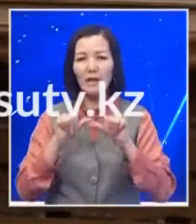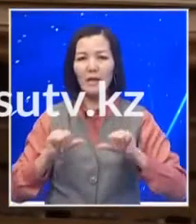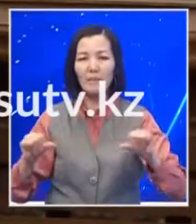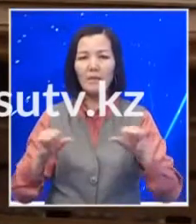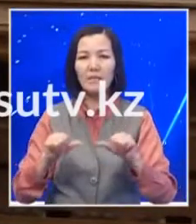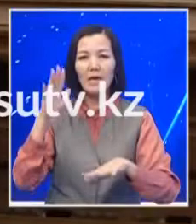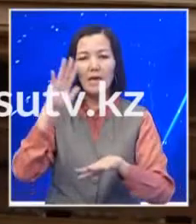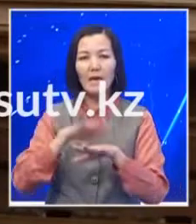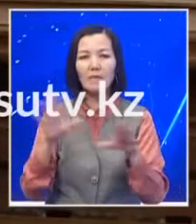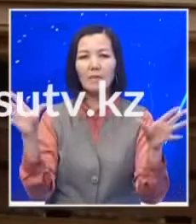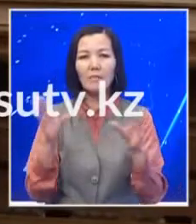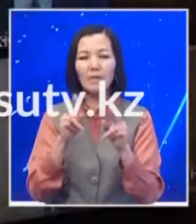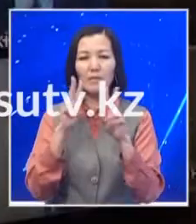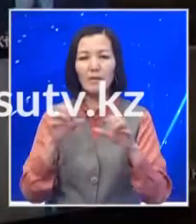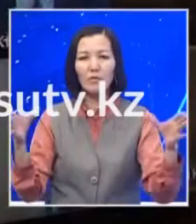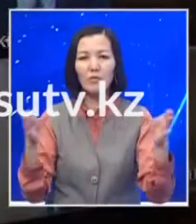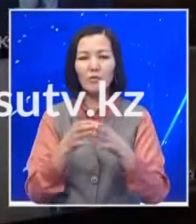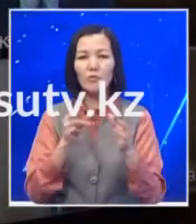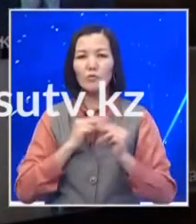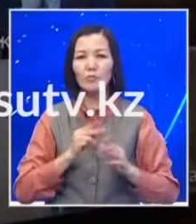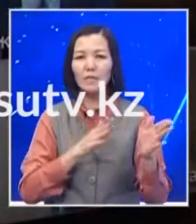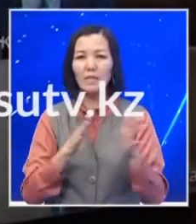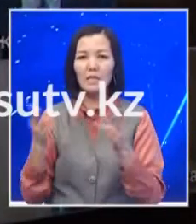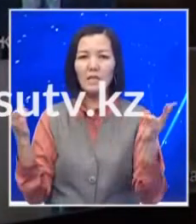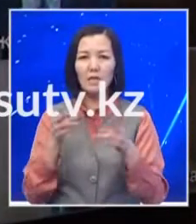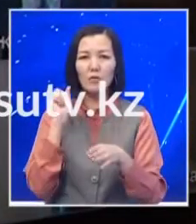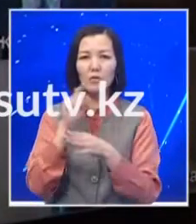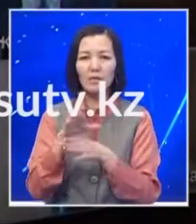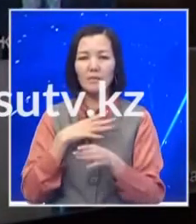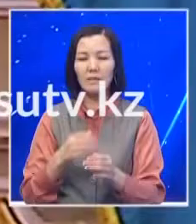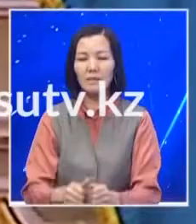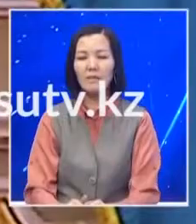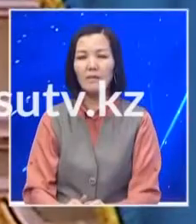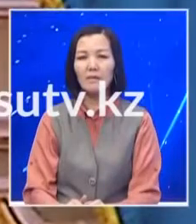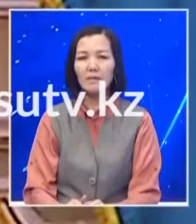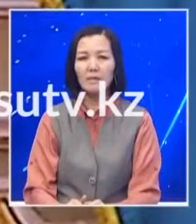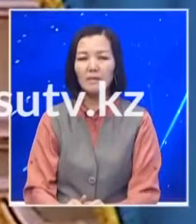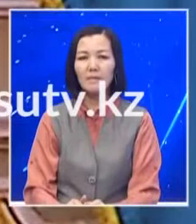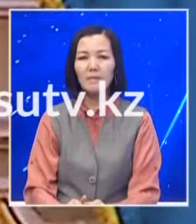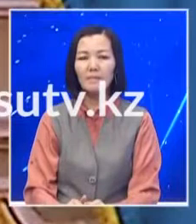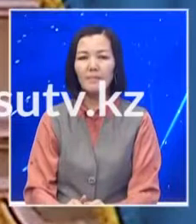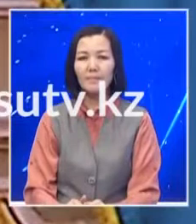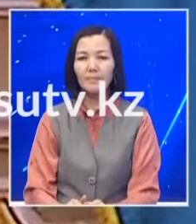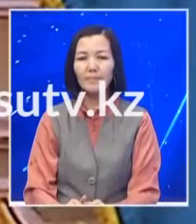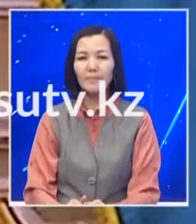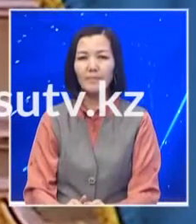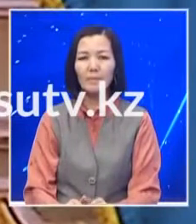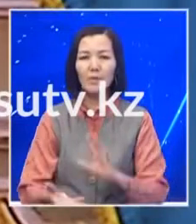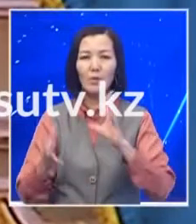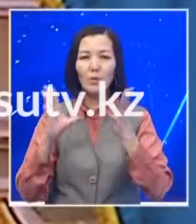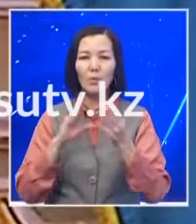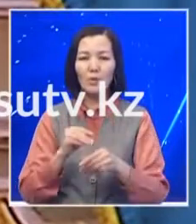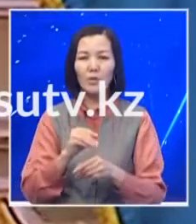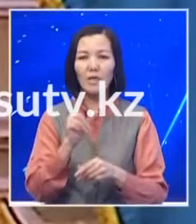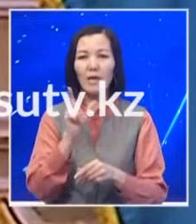комиссияға әкімдермен бірге мониторинг топтары жұмысын ретке келтіруді тапсырды. Қорыта келе айтарым,